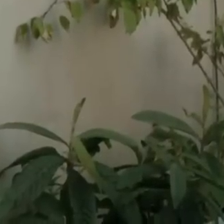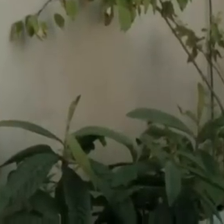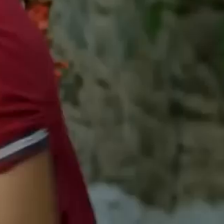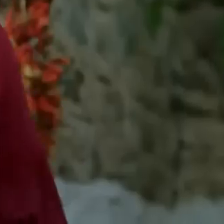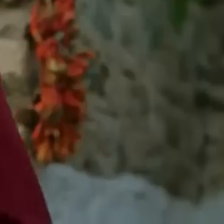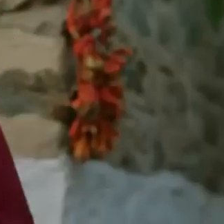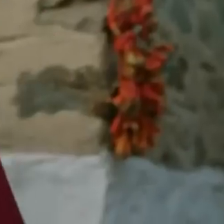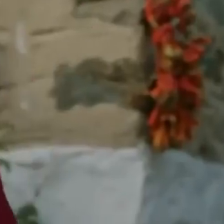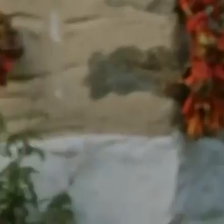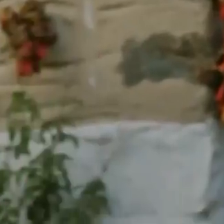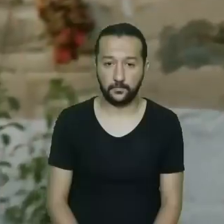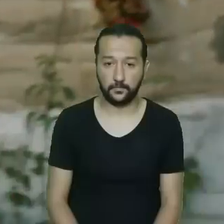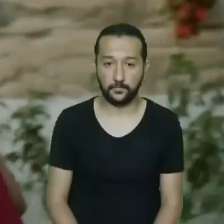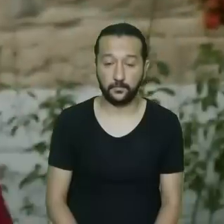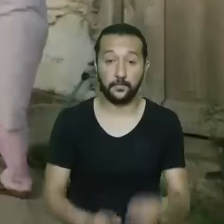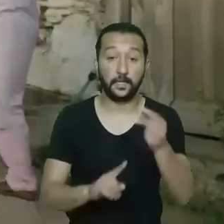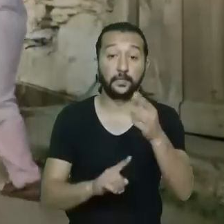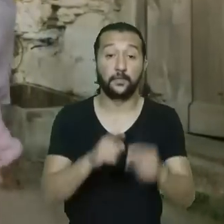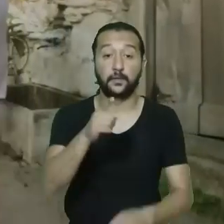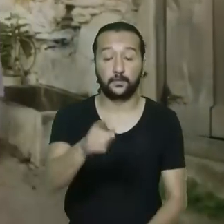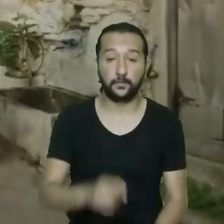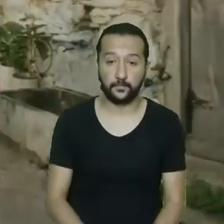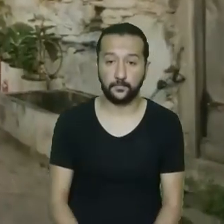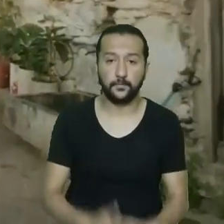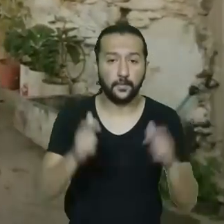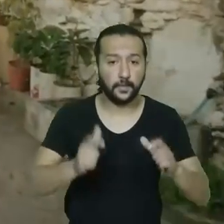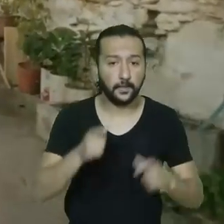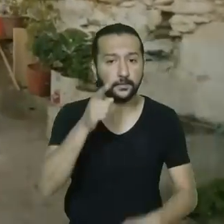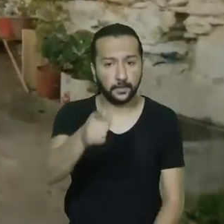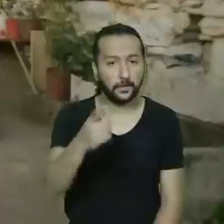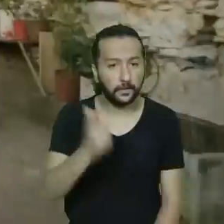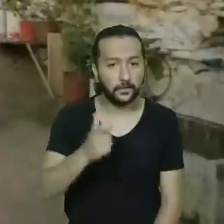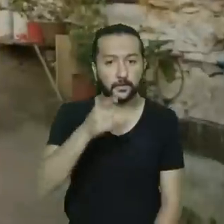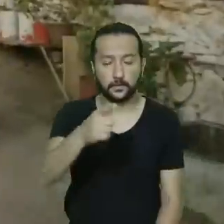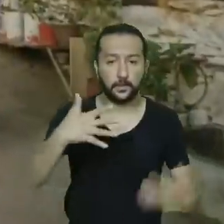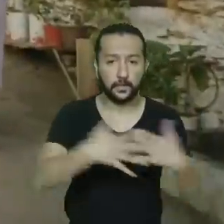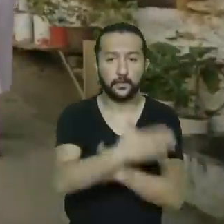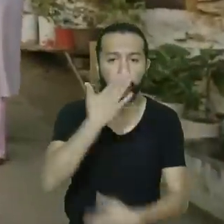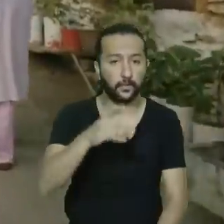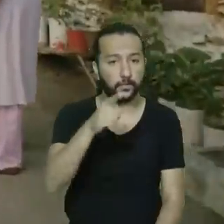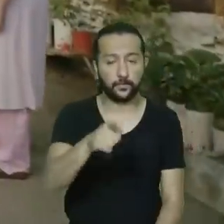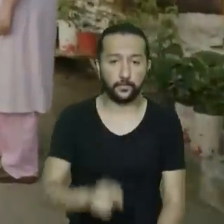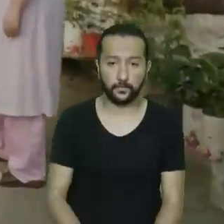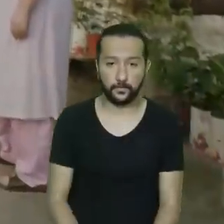İsmail, neredesin lan sen? Bütün gece yoktun